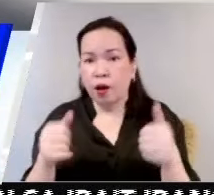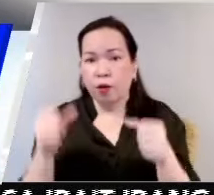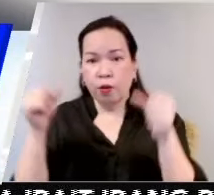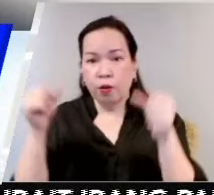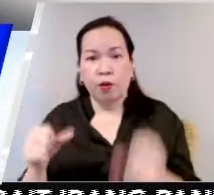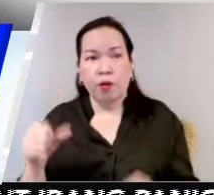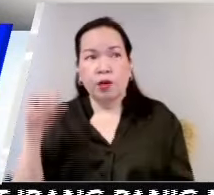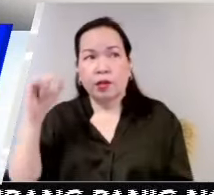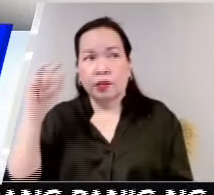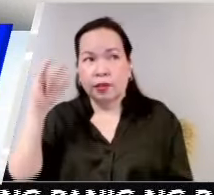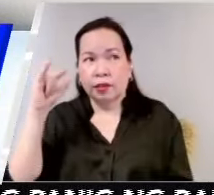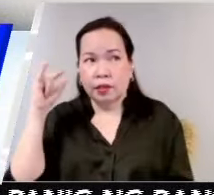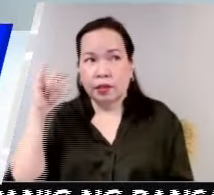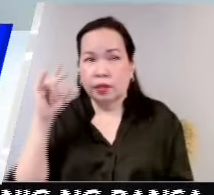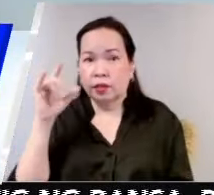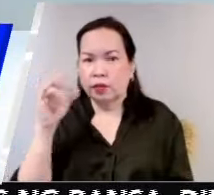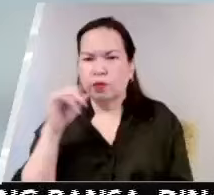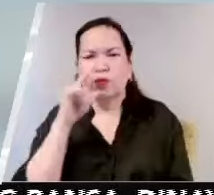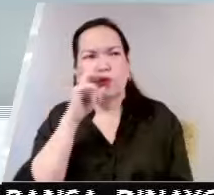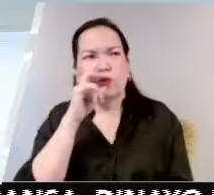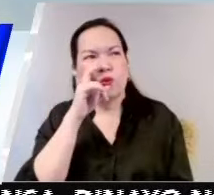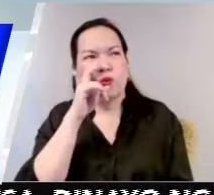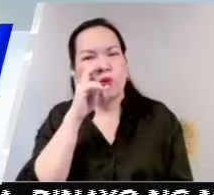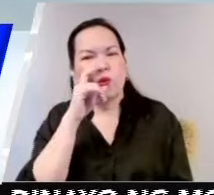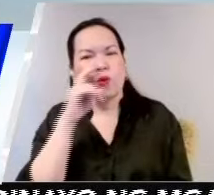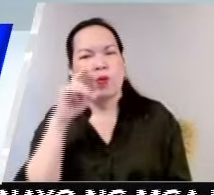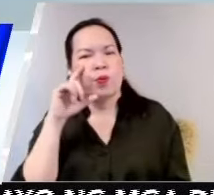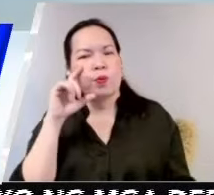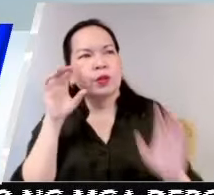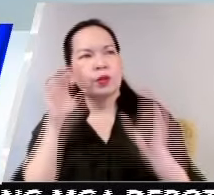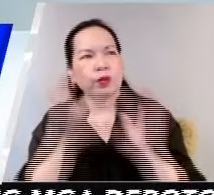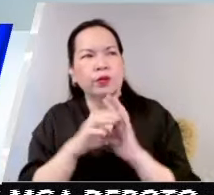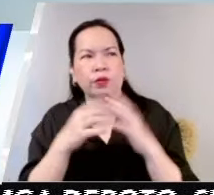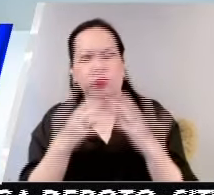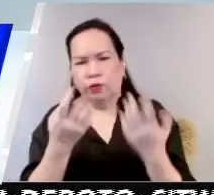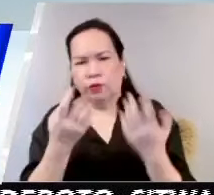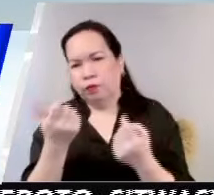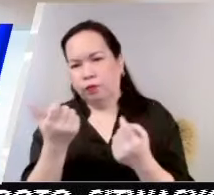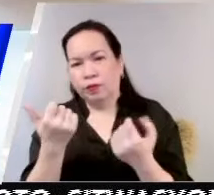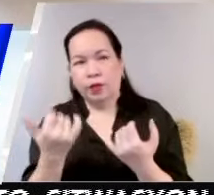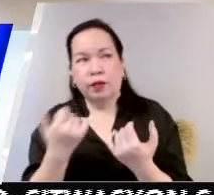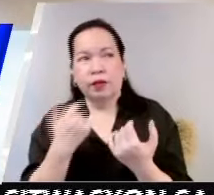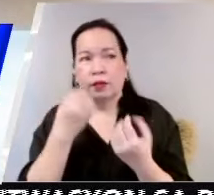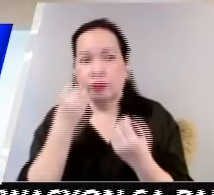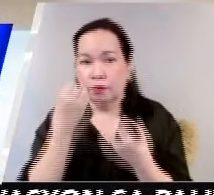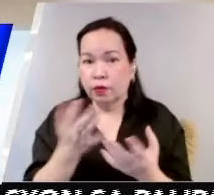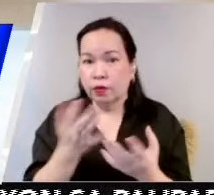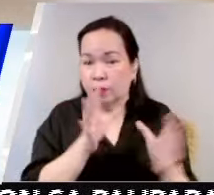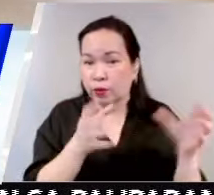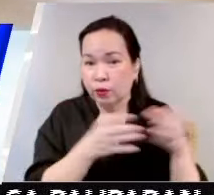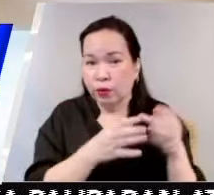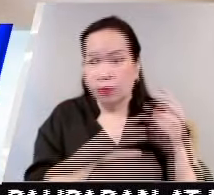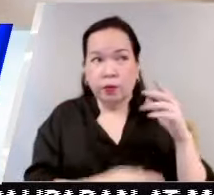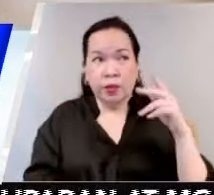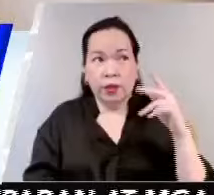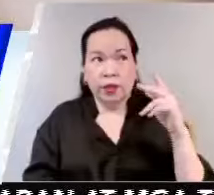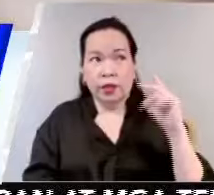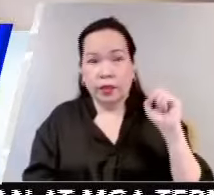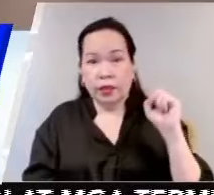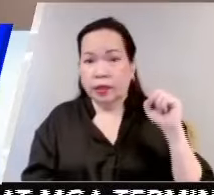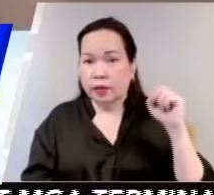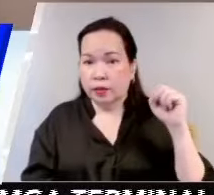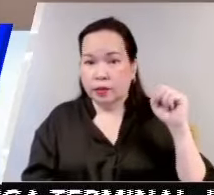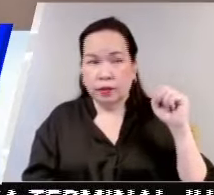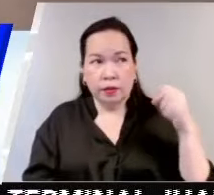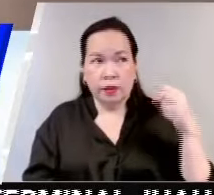Se-ron ng lumang snaps nila ni Soo-hyun. Burado na yan ngayon. Sinabi pa ng ahensya mukhang kinuhanan ang larawan noong nasa parehong